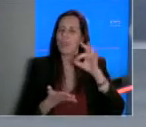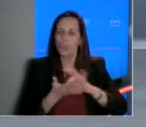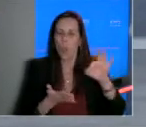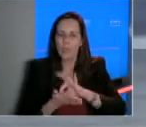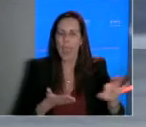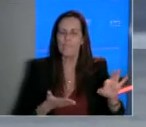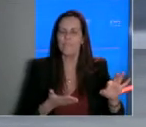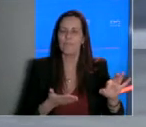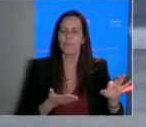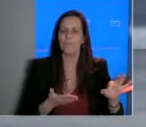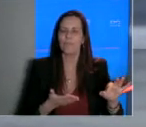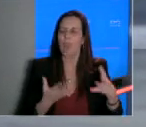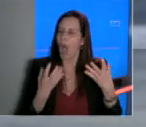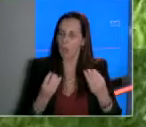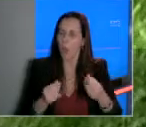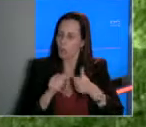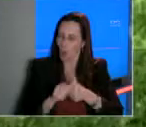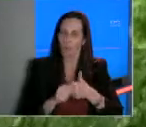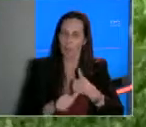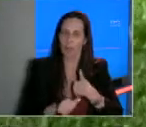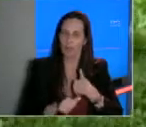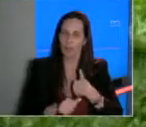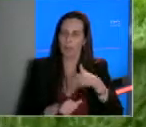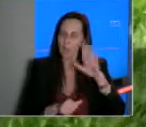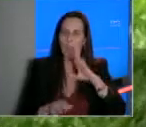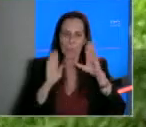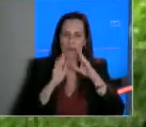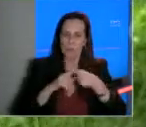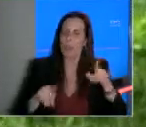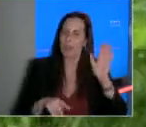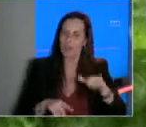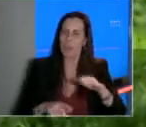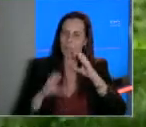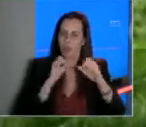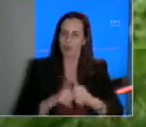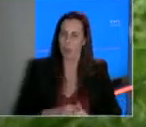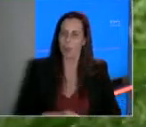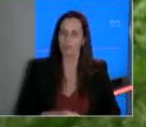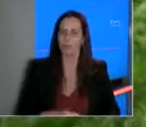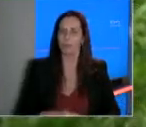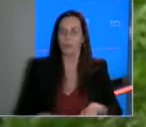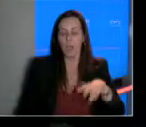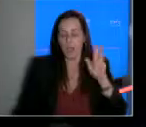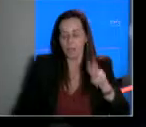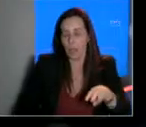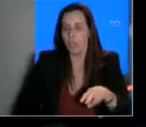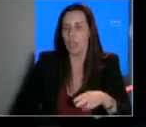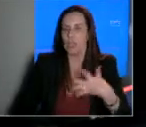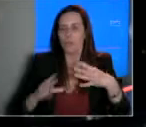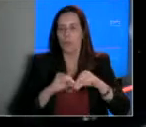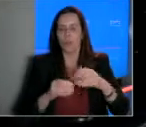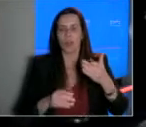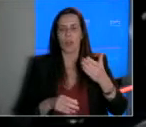להם, המון המון עוקבים אחריי, גם ברשתות החברתיות וגם בתקשורת, ויש את המשפחות של